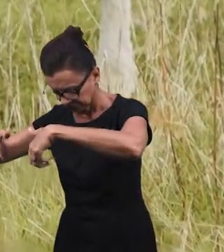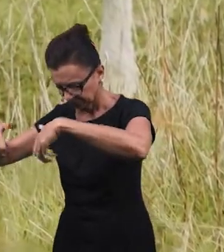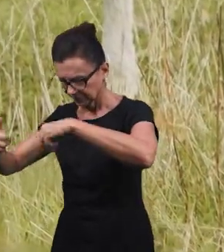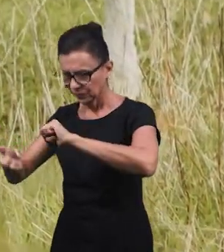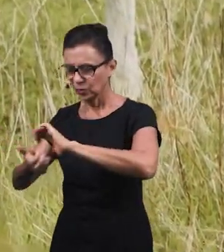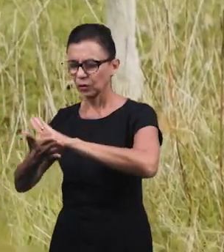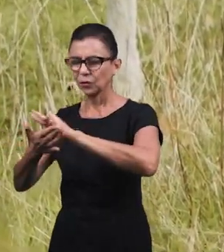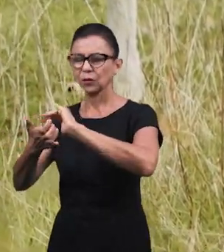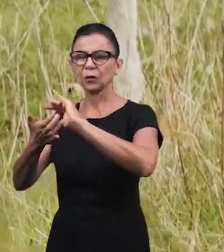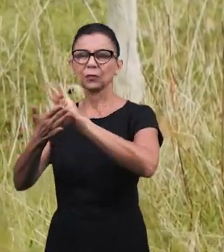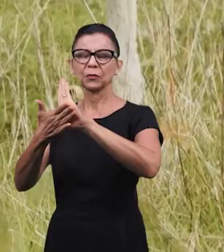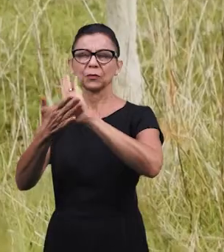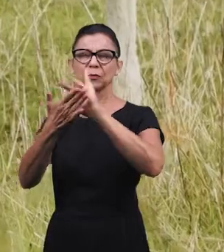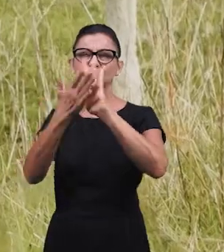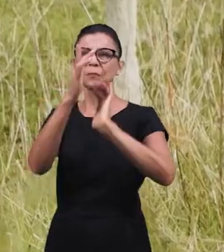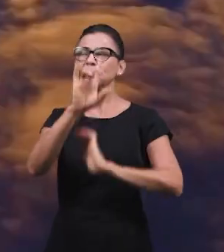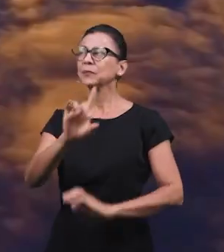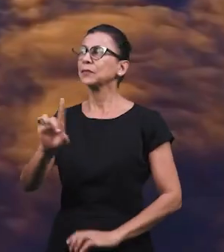Богу Отцу,